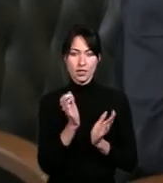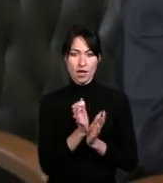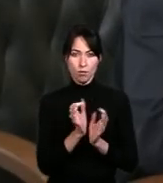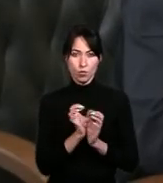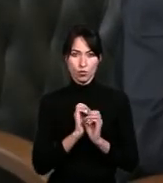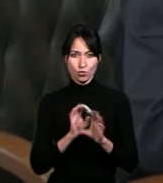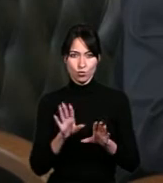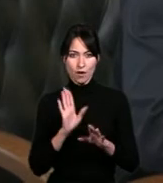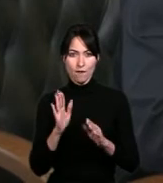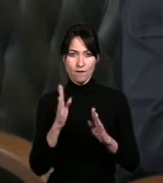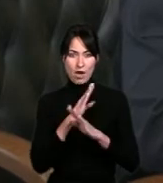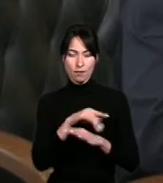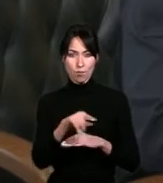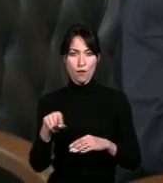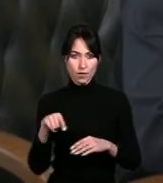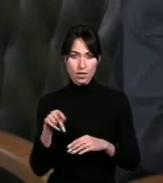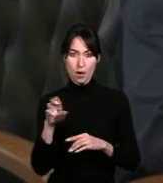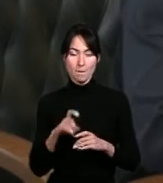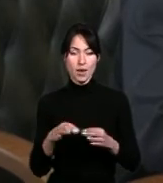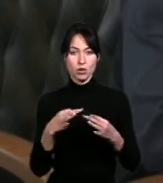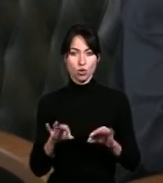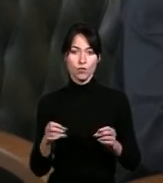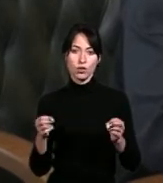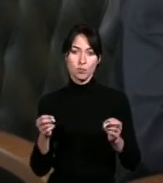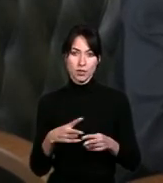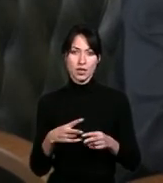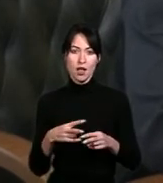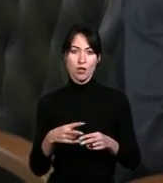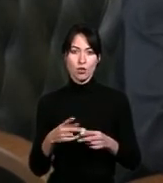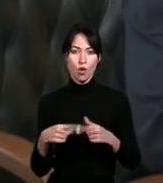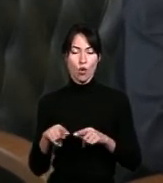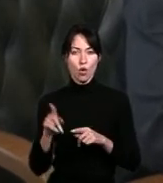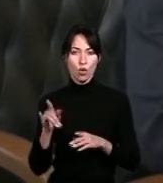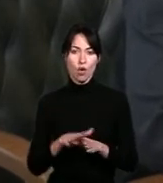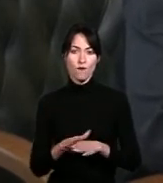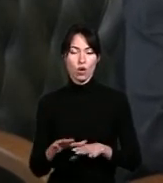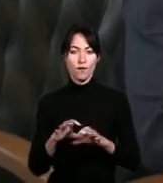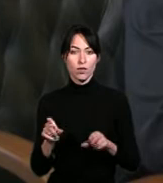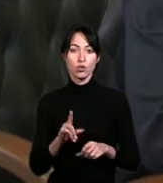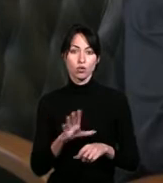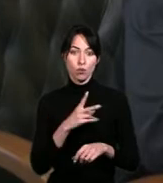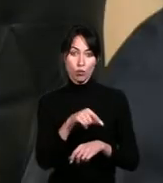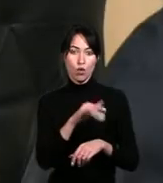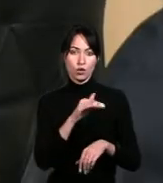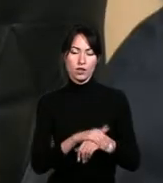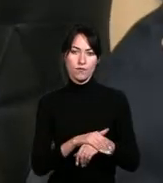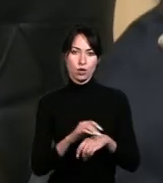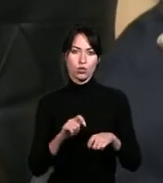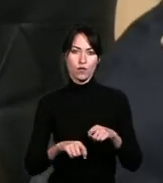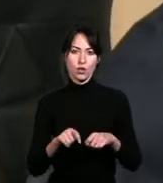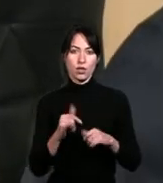речовин в атмосферне повітря без дозволу спеціально повноваженого органу виконавчої влади, що і було зафіксовано інспекцією.